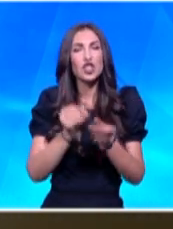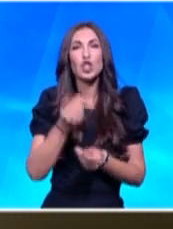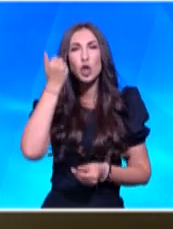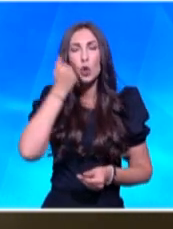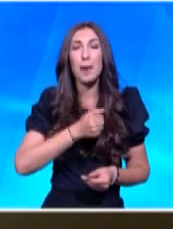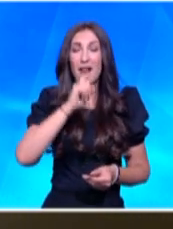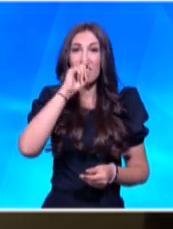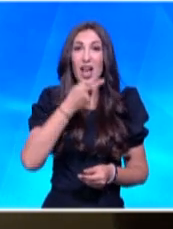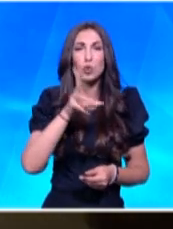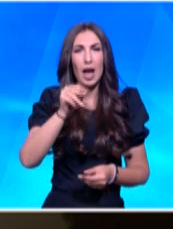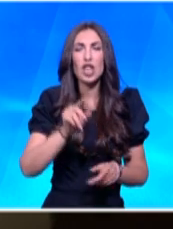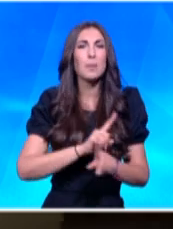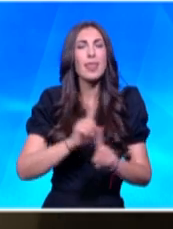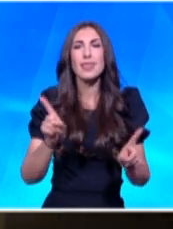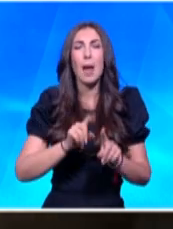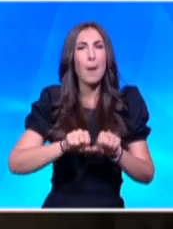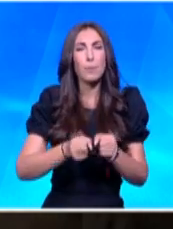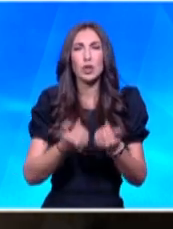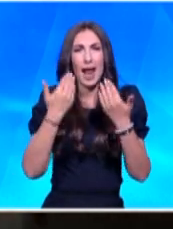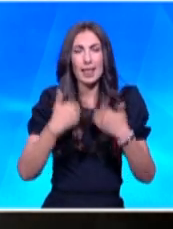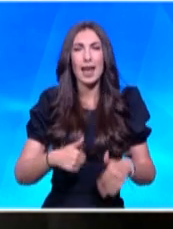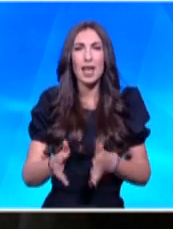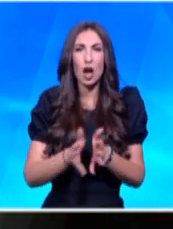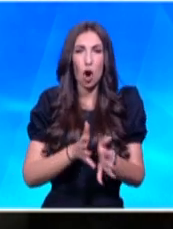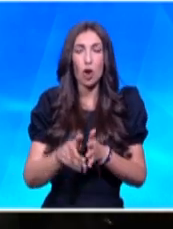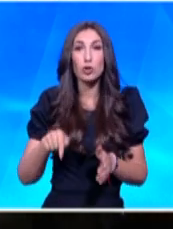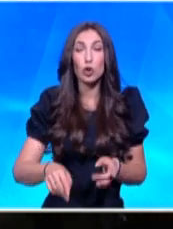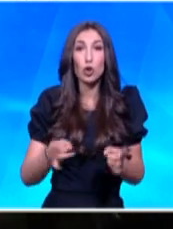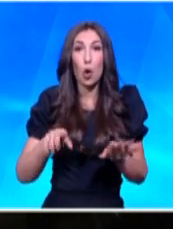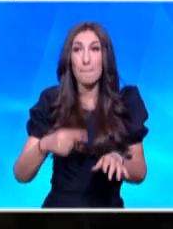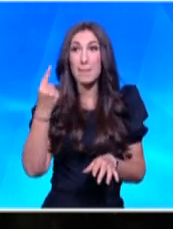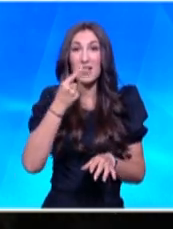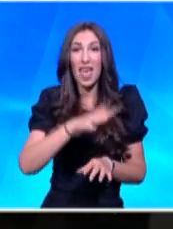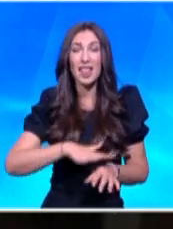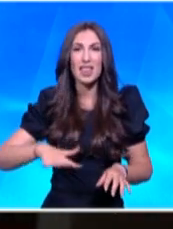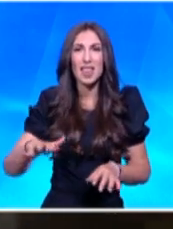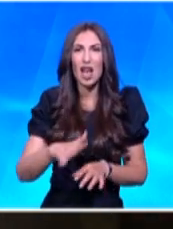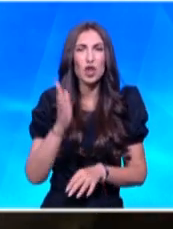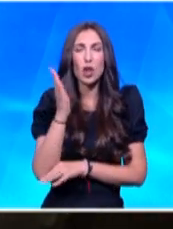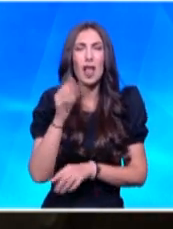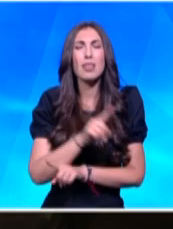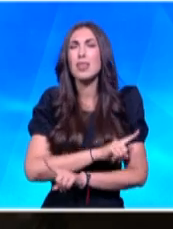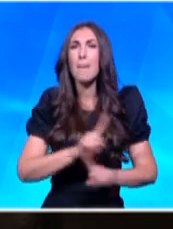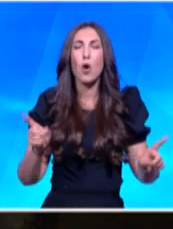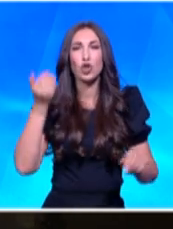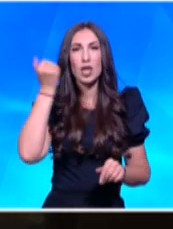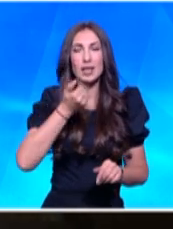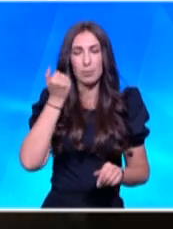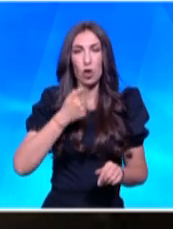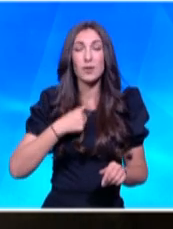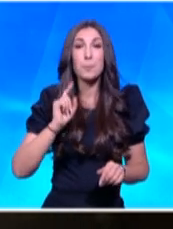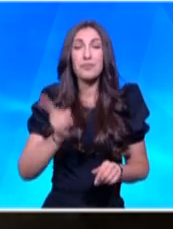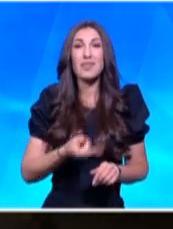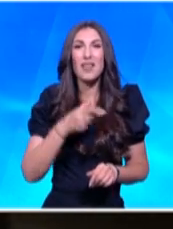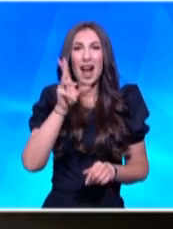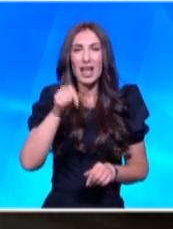Важно е да кажем, че няма пострадали хора. Но тук целият първи етаж на този хотел е абсолютно неизползваем. Трябва да кажем, че тук